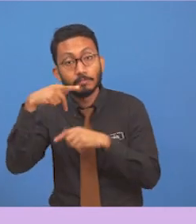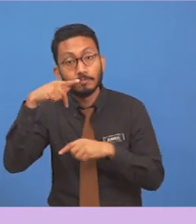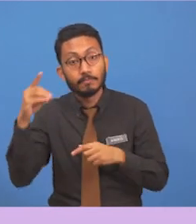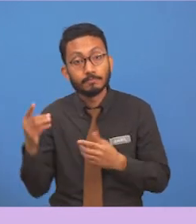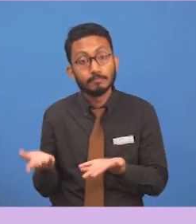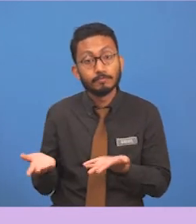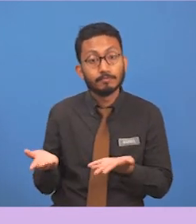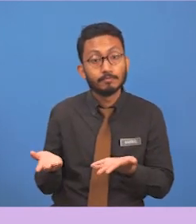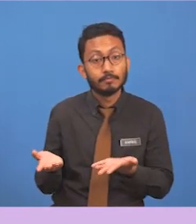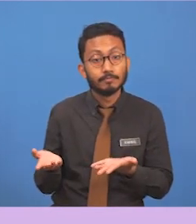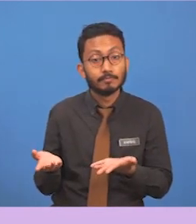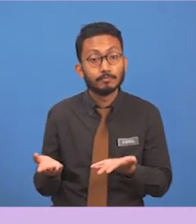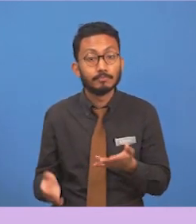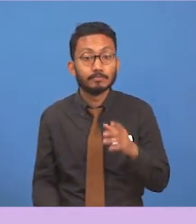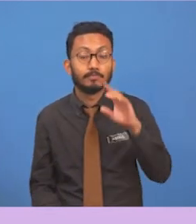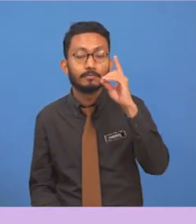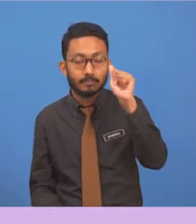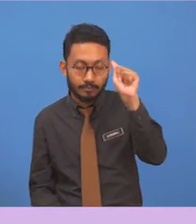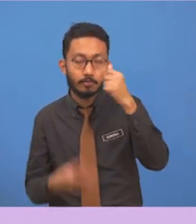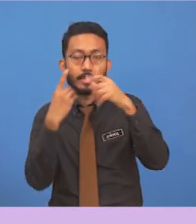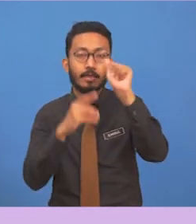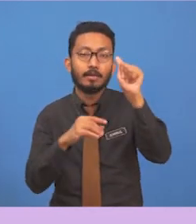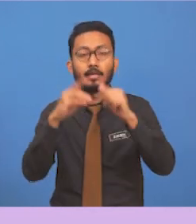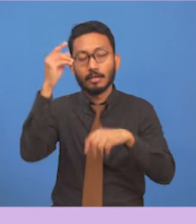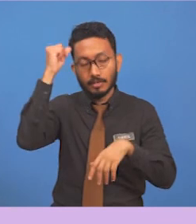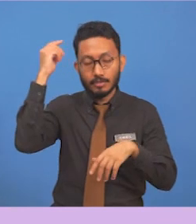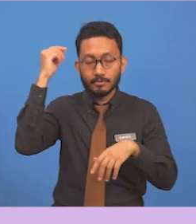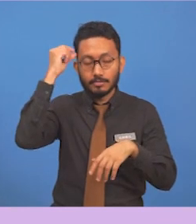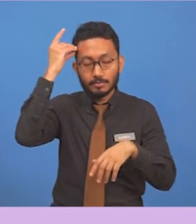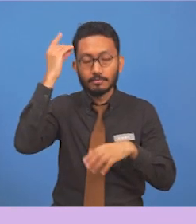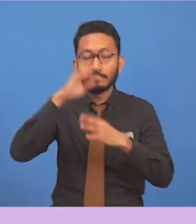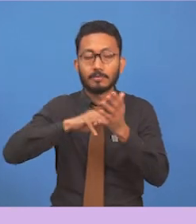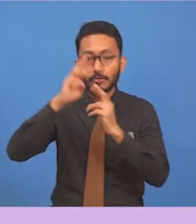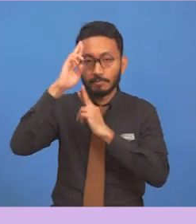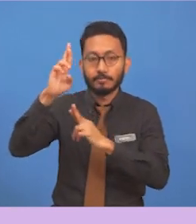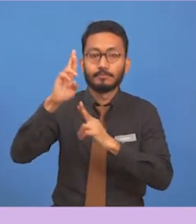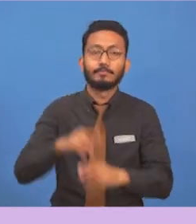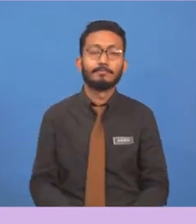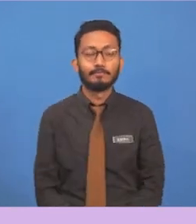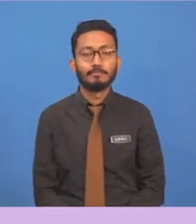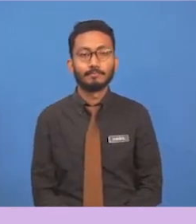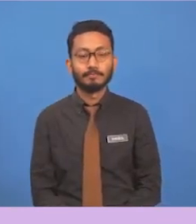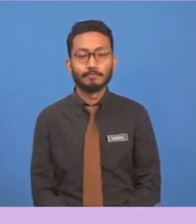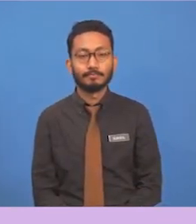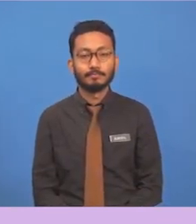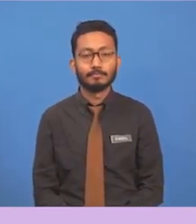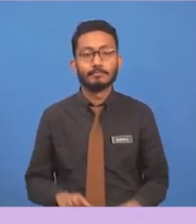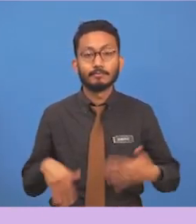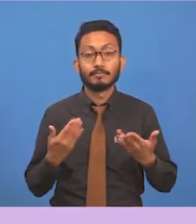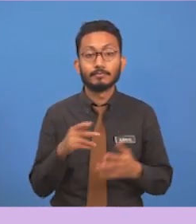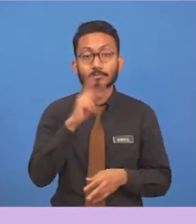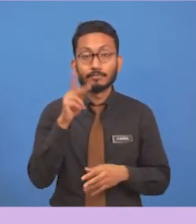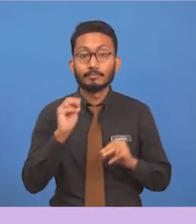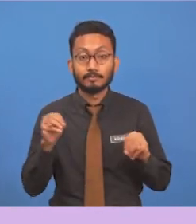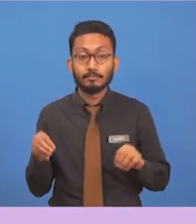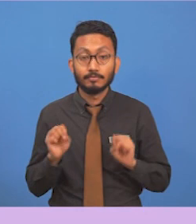denier menghormati penawar sekolah mode-mode soalan seterusnya Bagaimanakah murid-murid